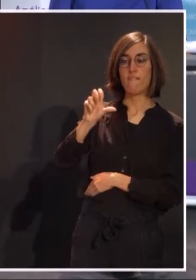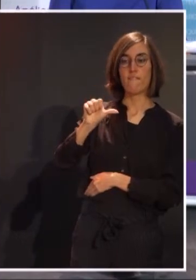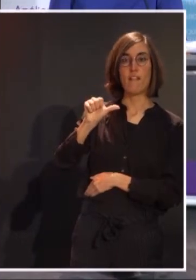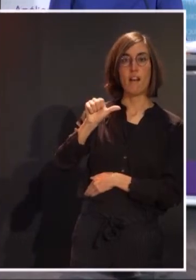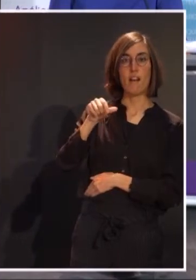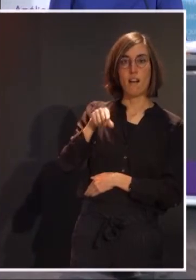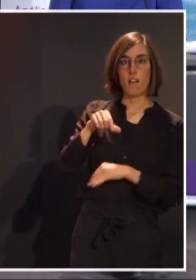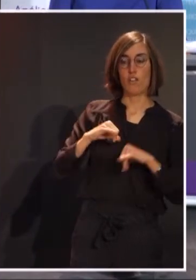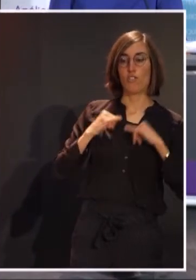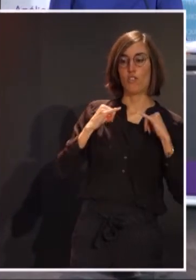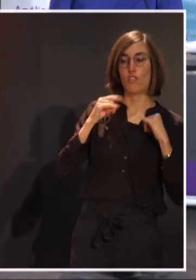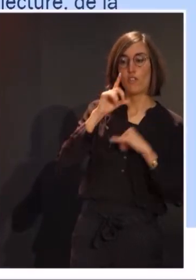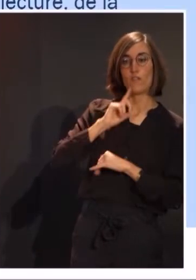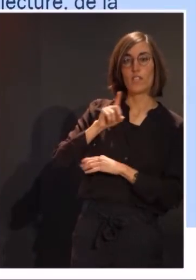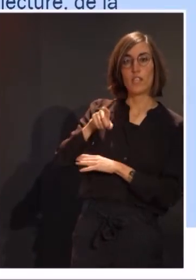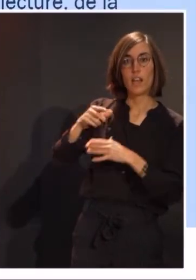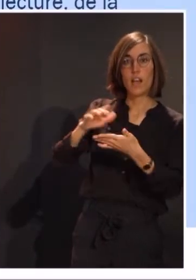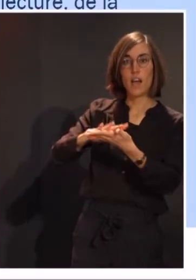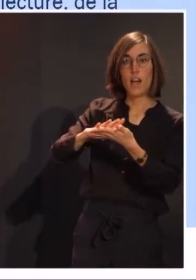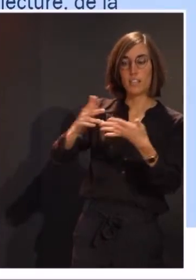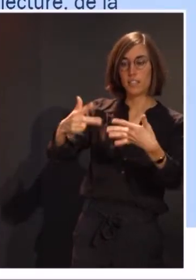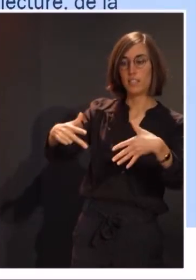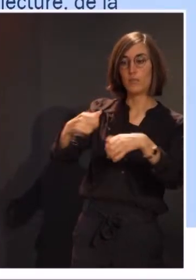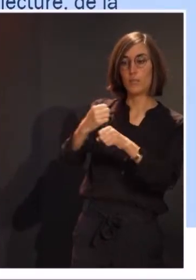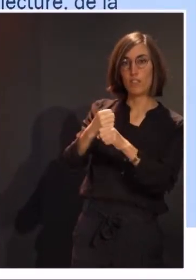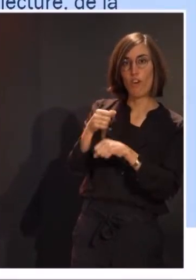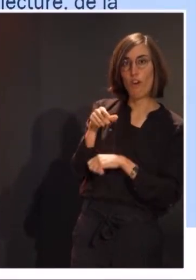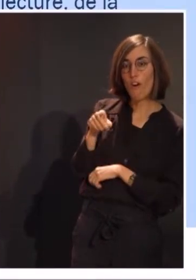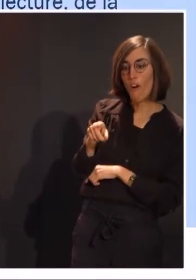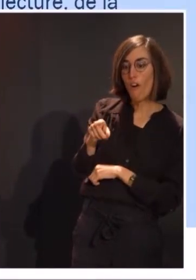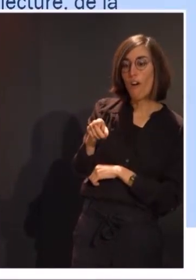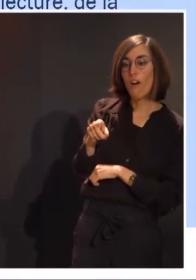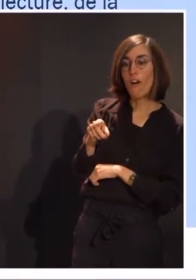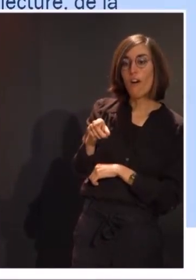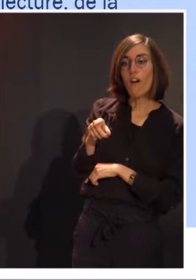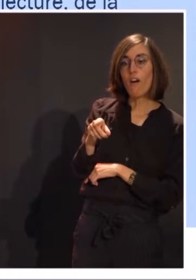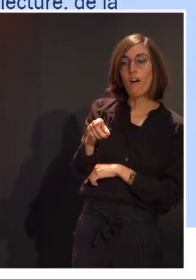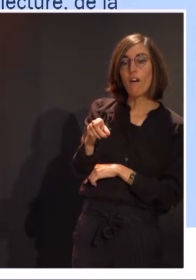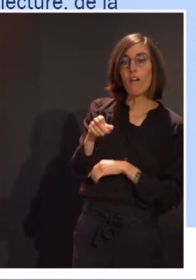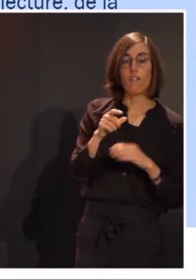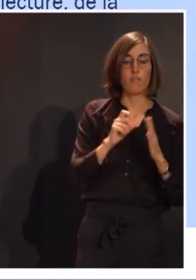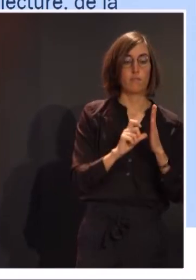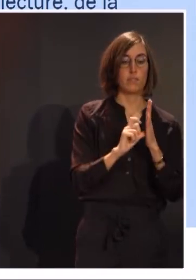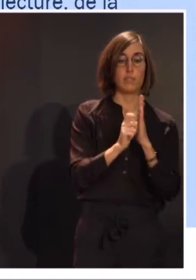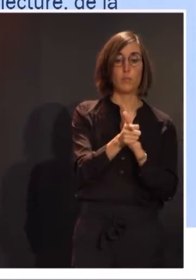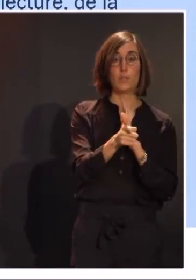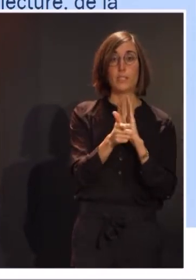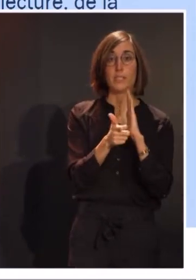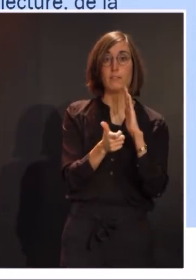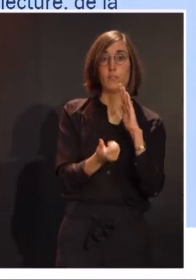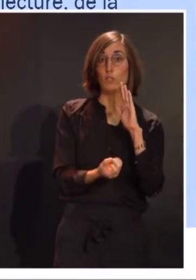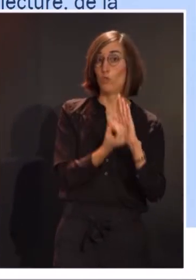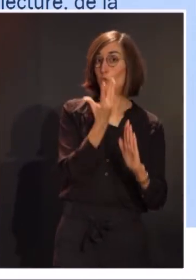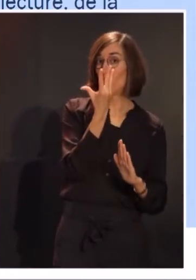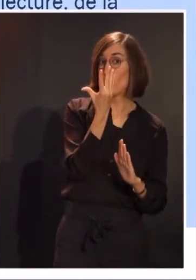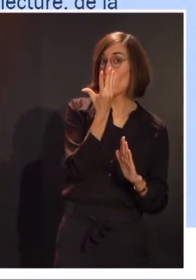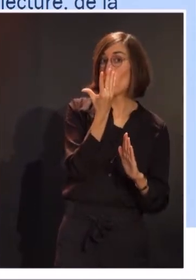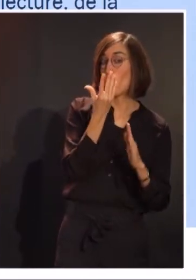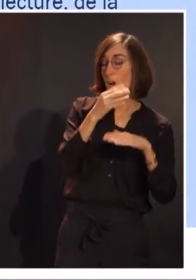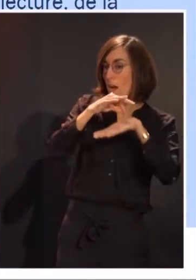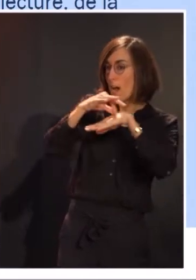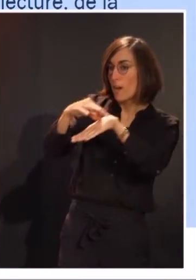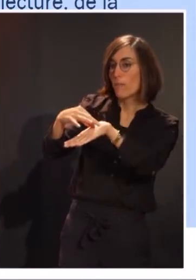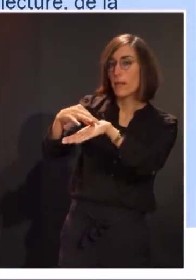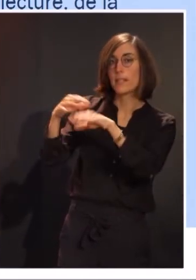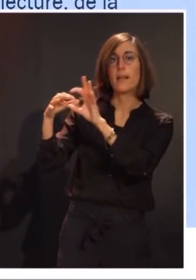été accompagnée dans le cadre d'un dispositif dont on vous parlera tout à l'heure, un nouveau dispositif en lien avec l'AGFIP qui s'appelle